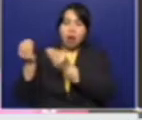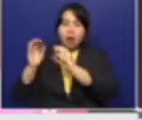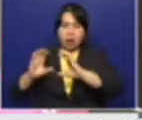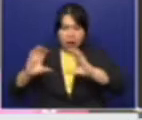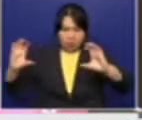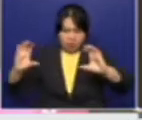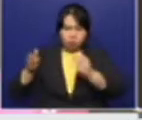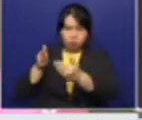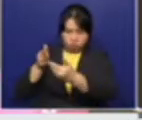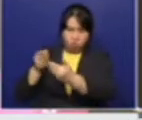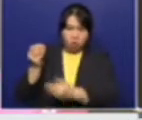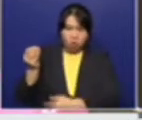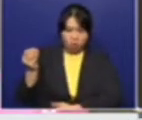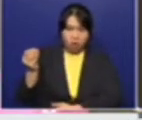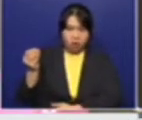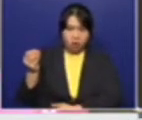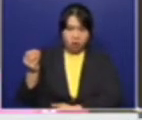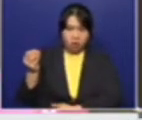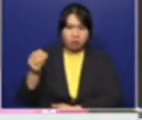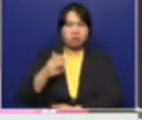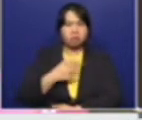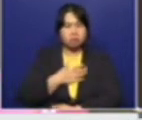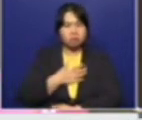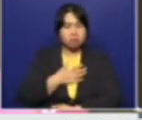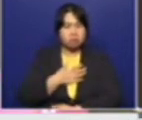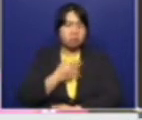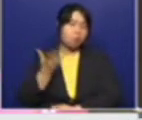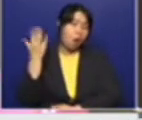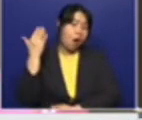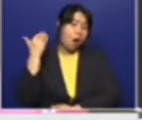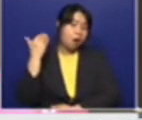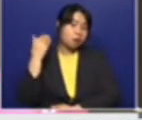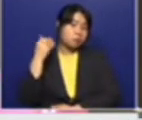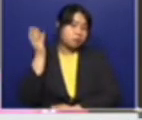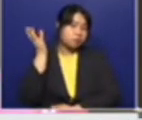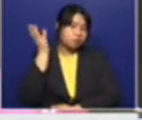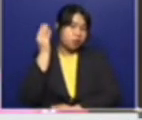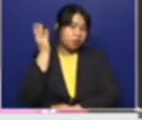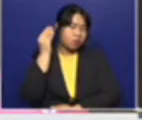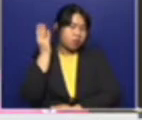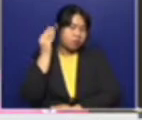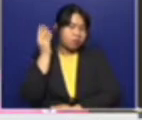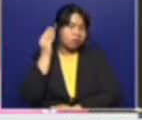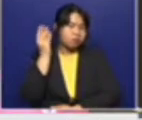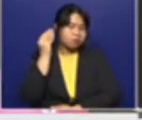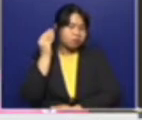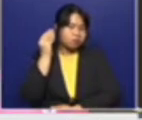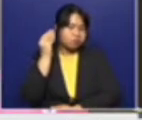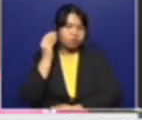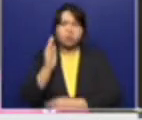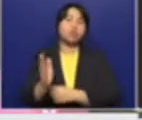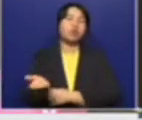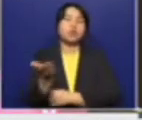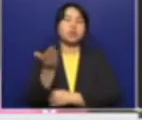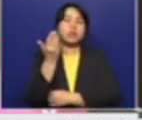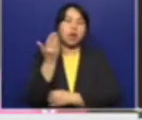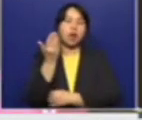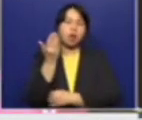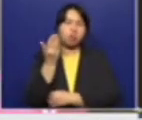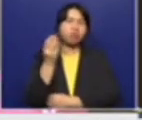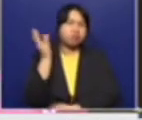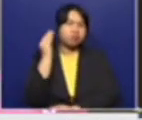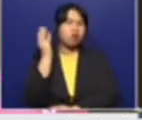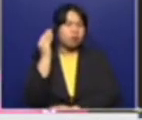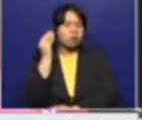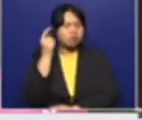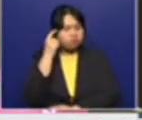รงผมฟังอยู่เมื่อวานแล้วก็ในช่วงเช้าก็มีความห